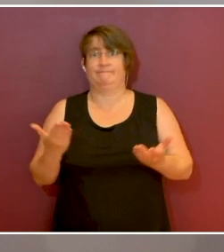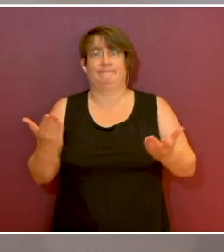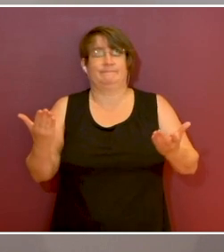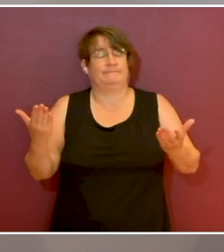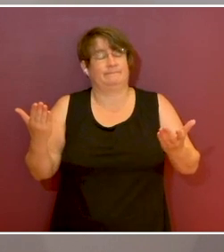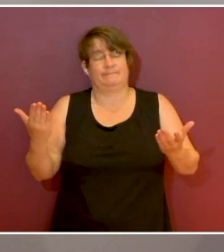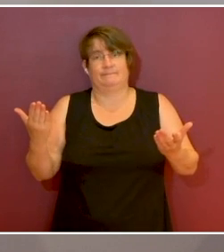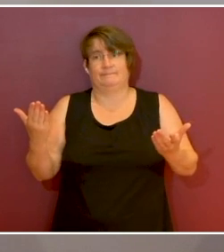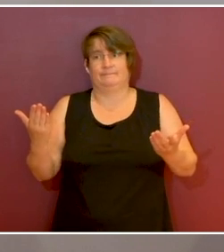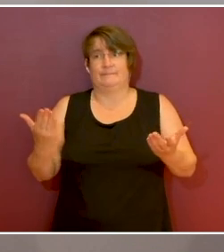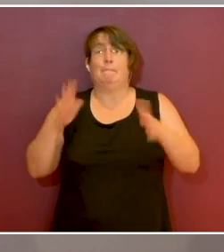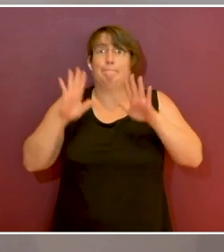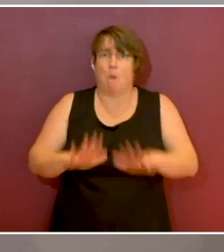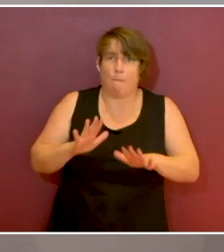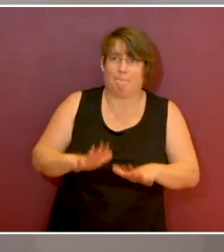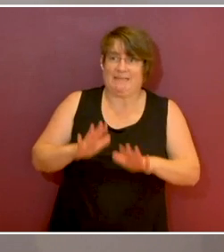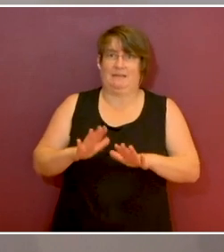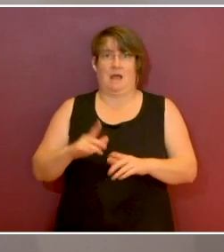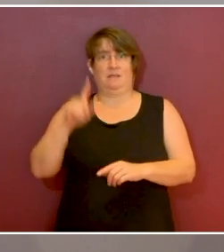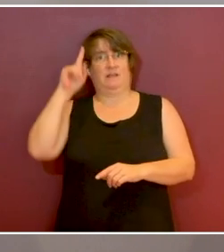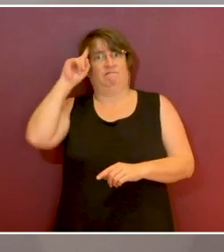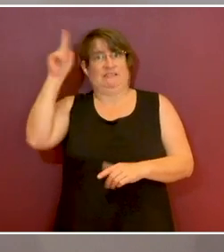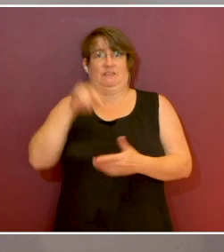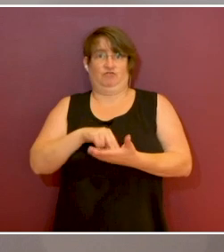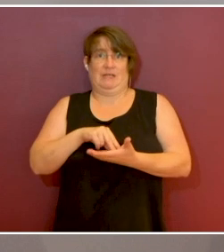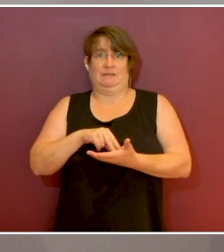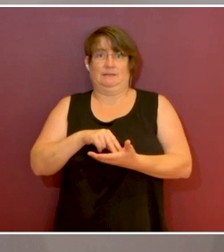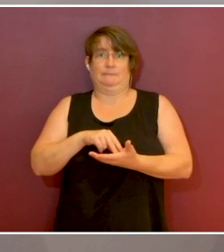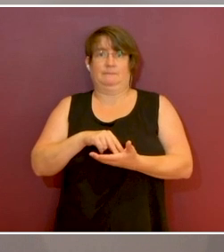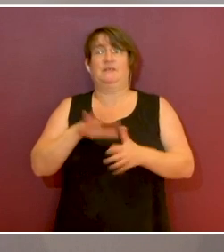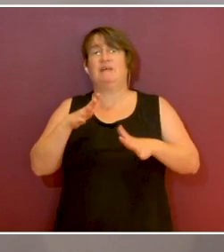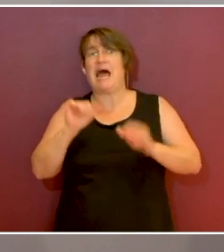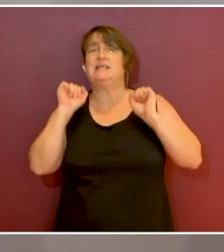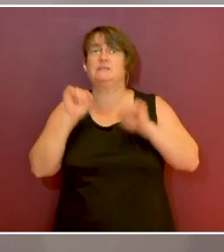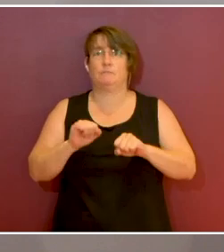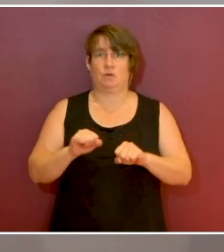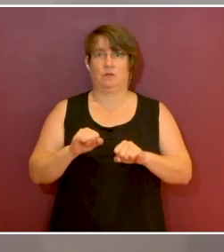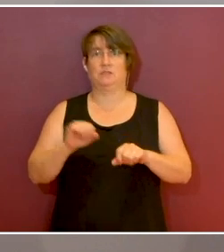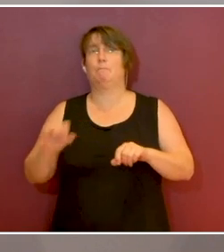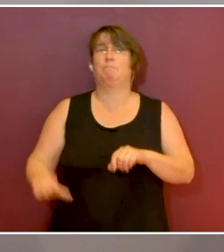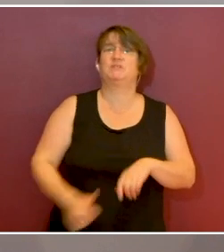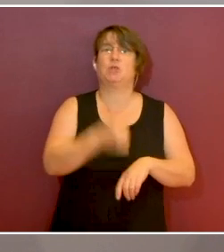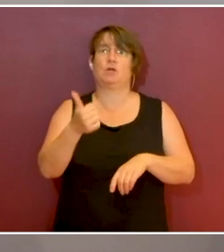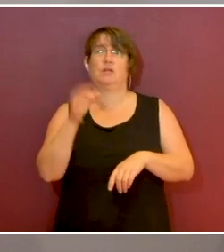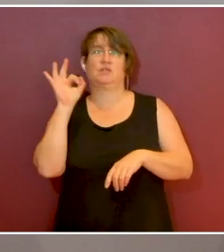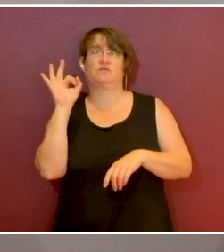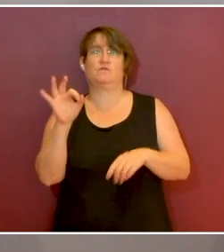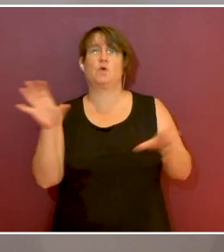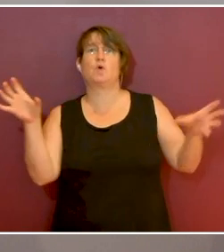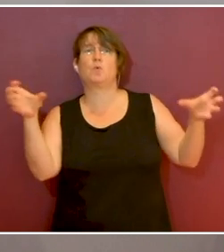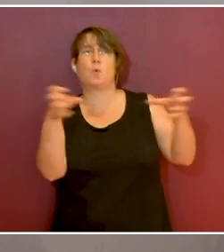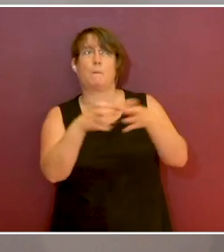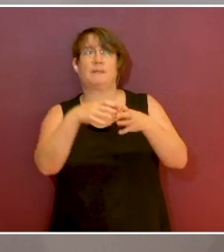Nach dem jetzigen Kenntnisstand kann es sein, dass insbesondere für besonders vulnerable